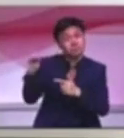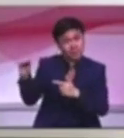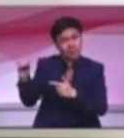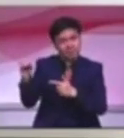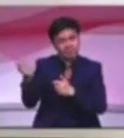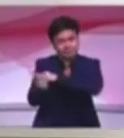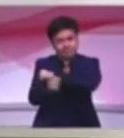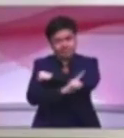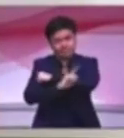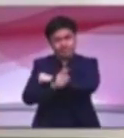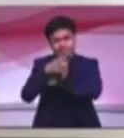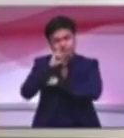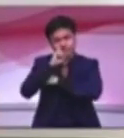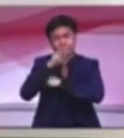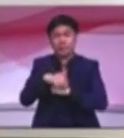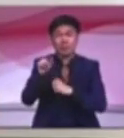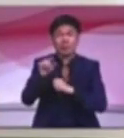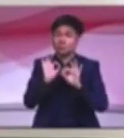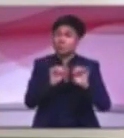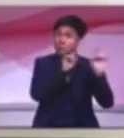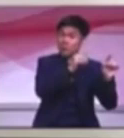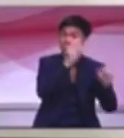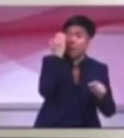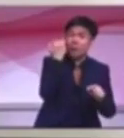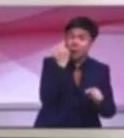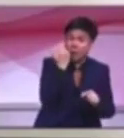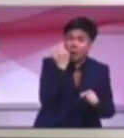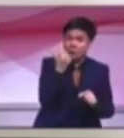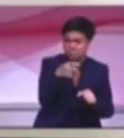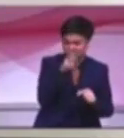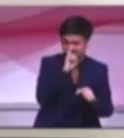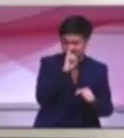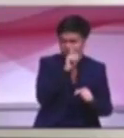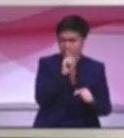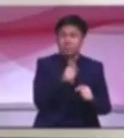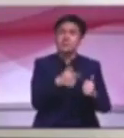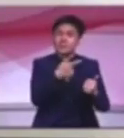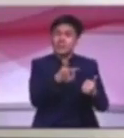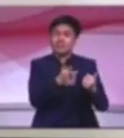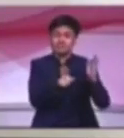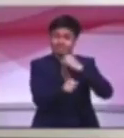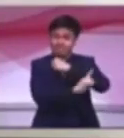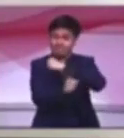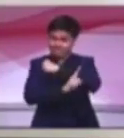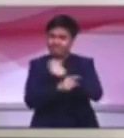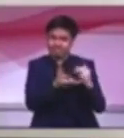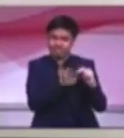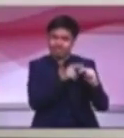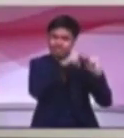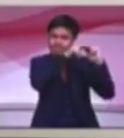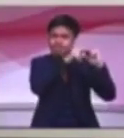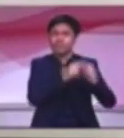juga apabila dibawa ke mahkamah, hukumannya akan ditambah lebih banyak lagi. Jadi saya harap